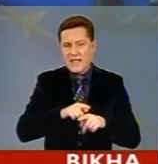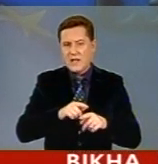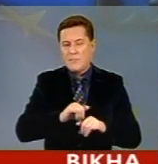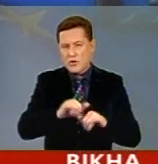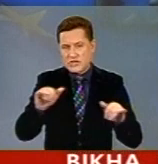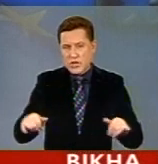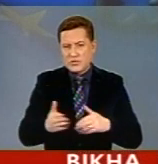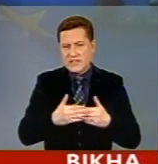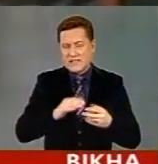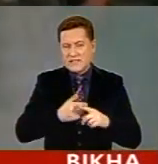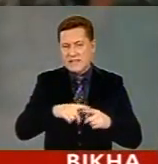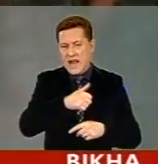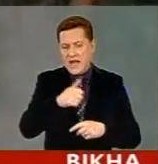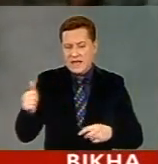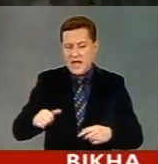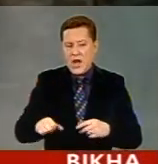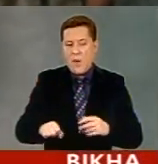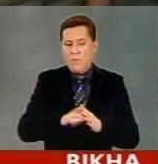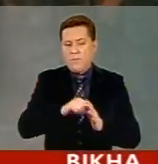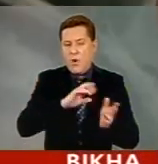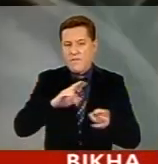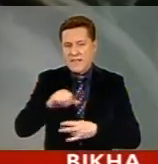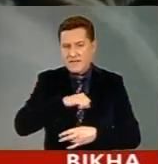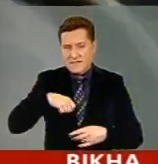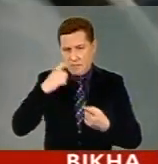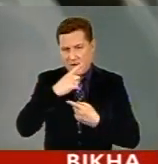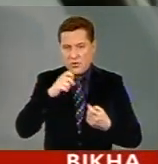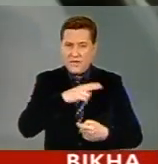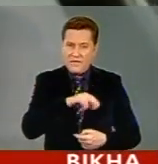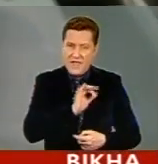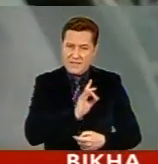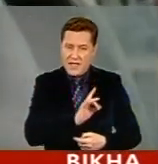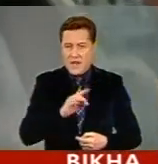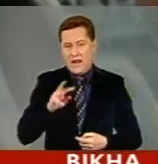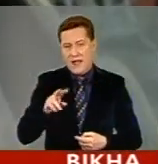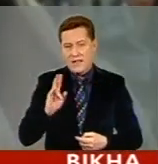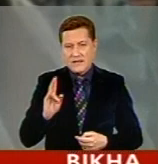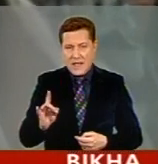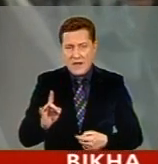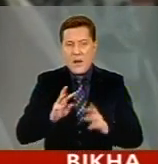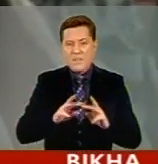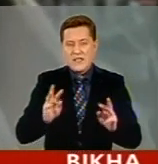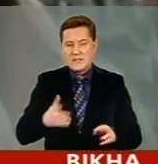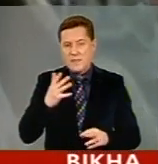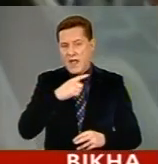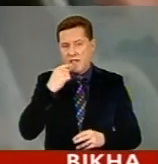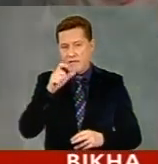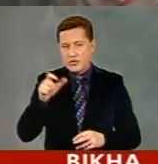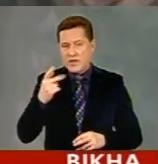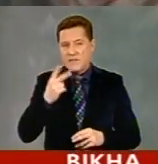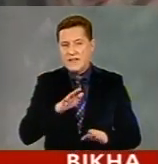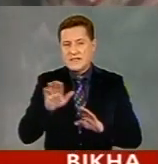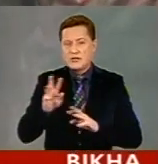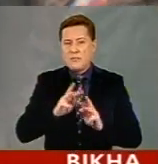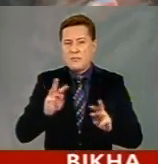санкції. Це лідери бойовиків, самопроголошених ДНР та ЛНР, їхні міністри, а ще п'ятеро росіян. Це два заступника